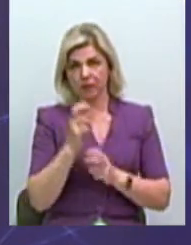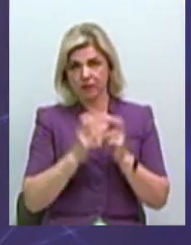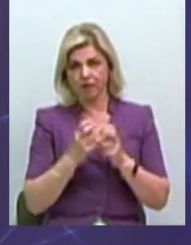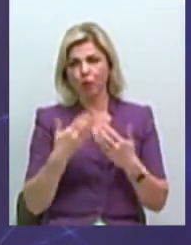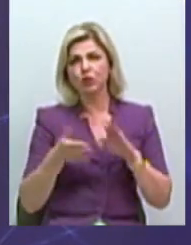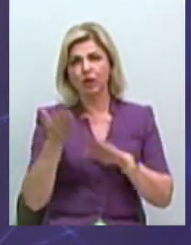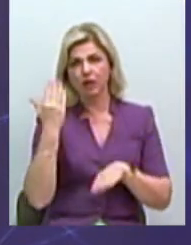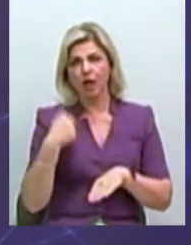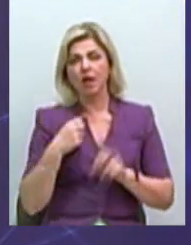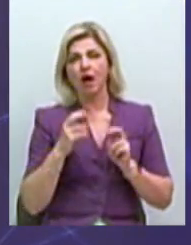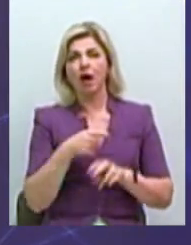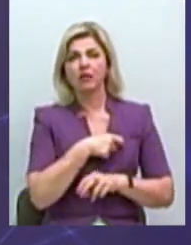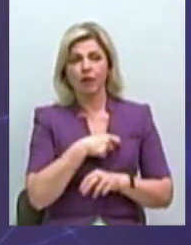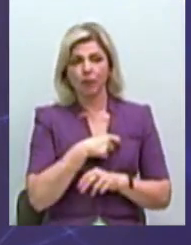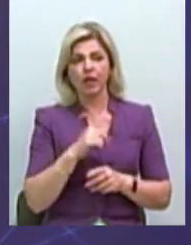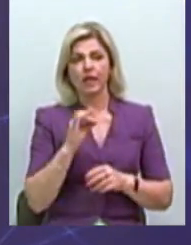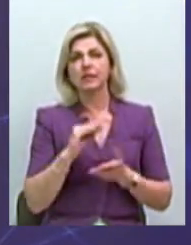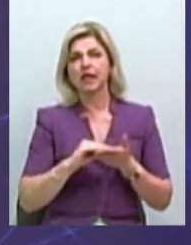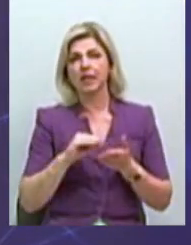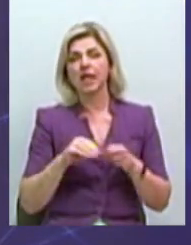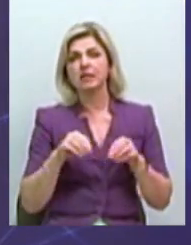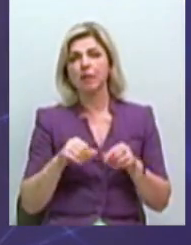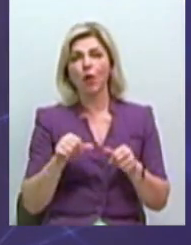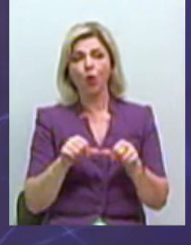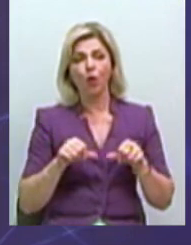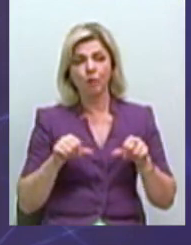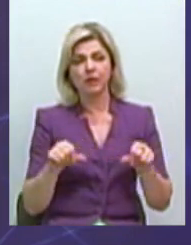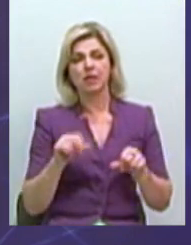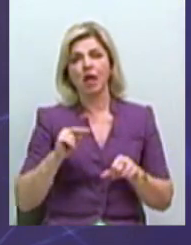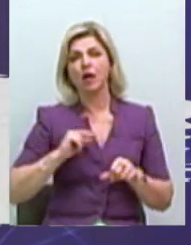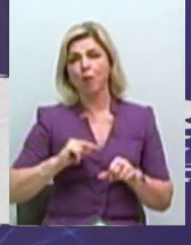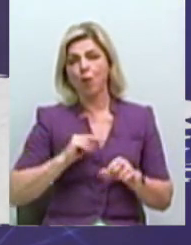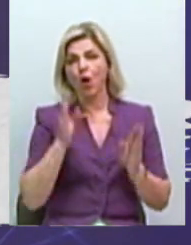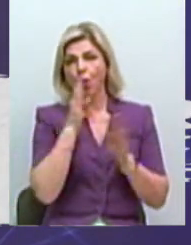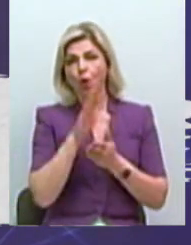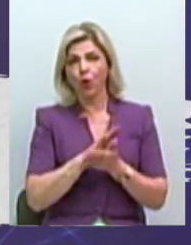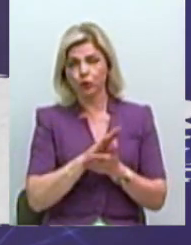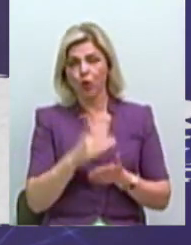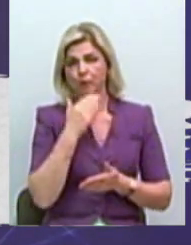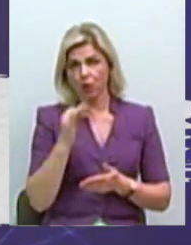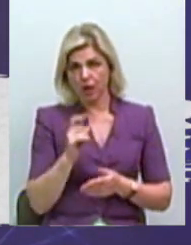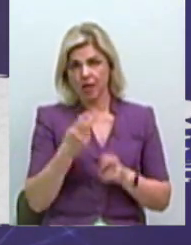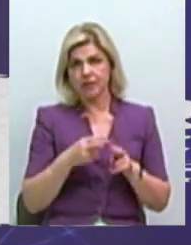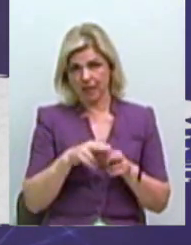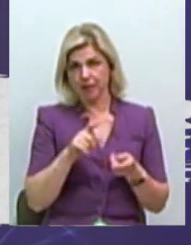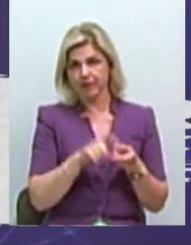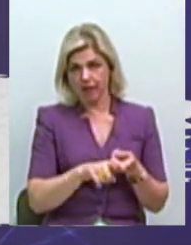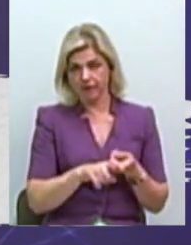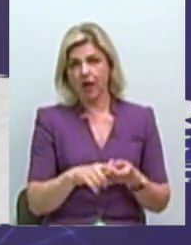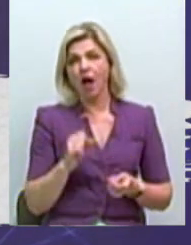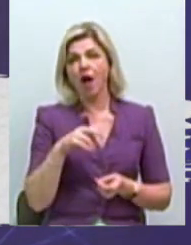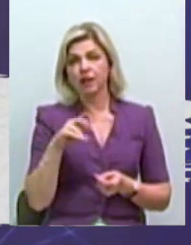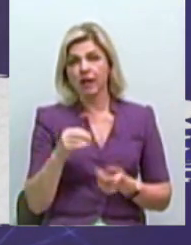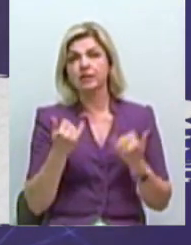депутат Вознесенської міської ради, секретар земельної комісії містобудування, землекористування і екології, неодноразово з цим стикався. Але на сьогоднішній